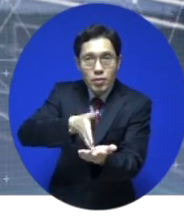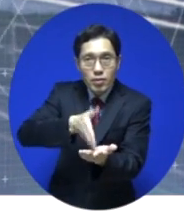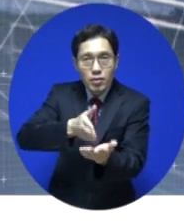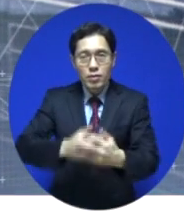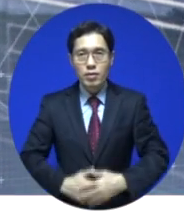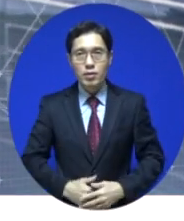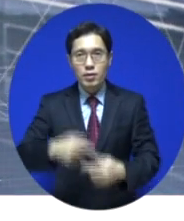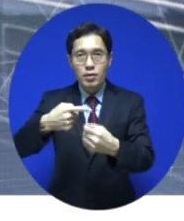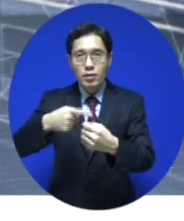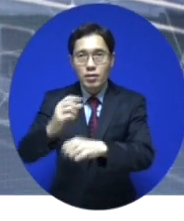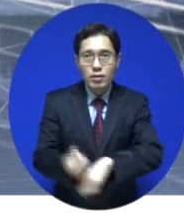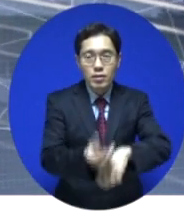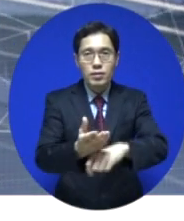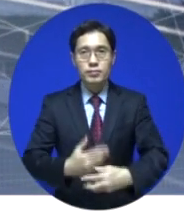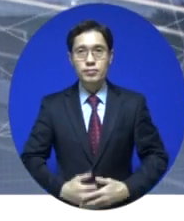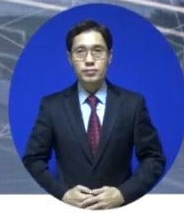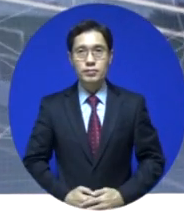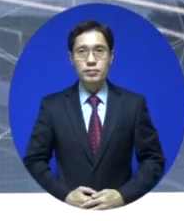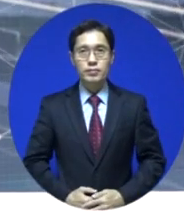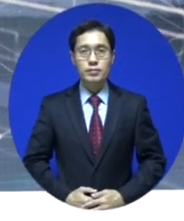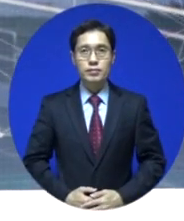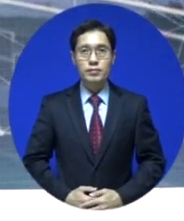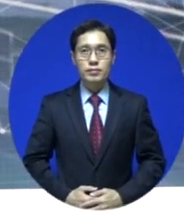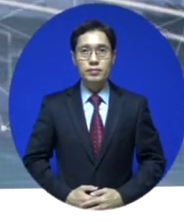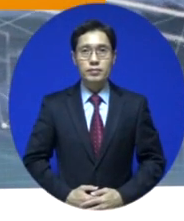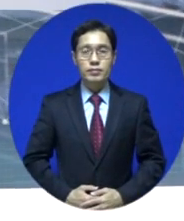교육 뉴스입니다. 먼저 첫 번째 소식입니다.